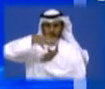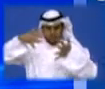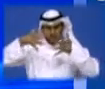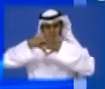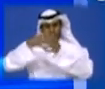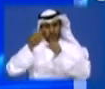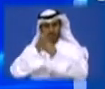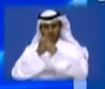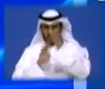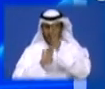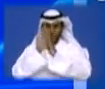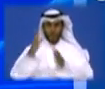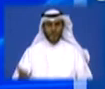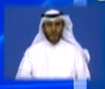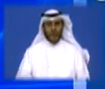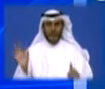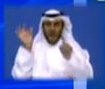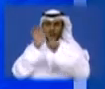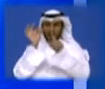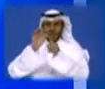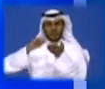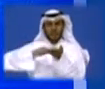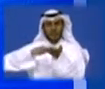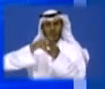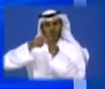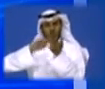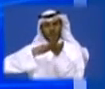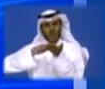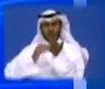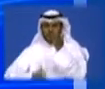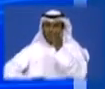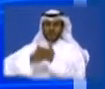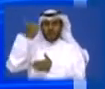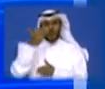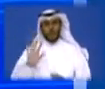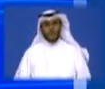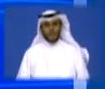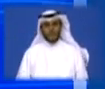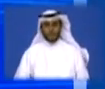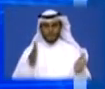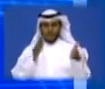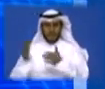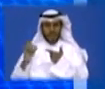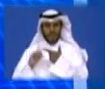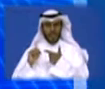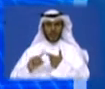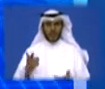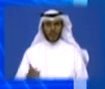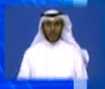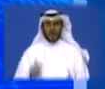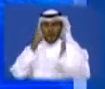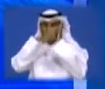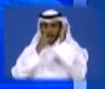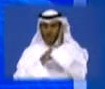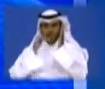الميادين ويحقق مصلحه الوطن العليا ثم اطلع مجلس الوزراء على توصيتي لجنه الشؤون القانونيه